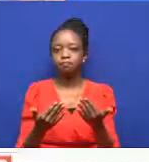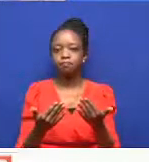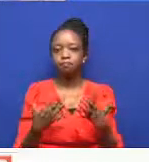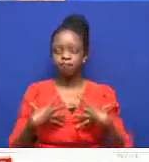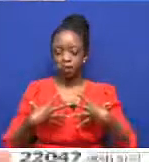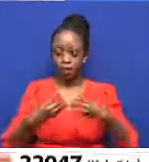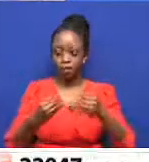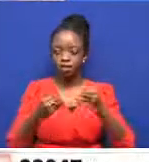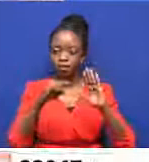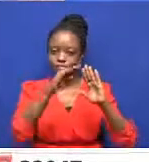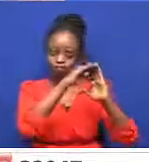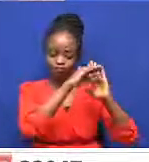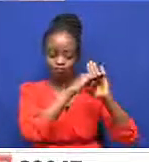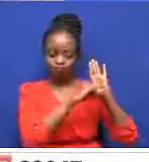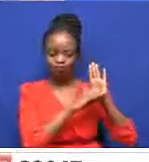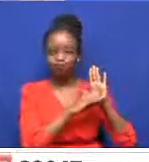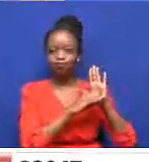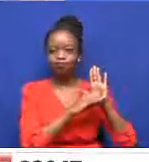health protocols